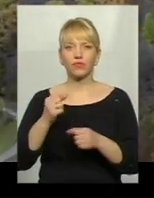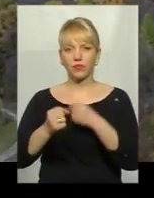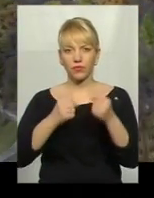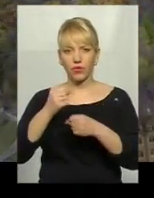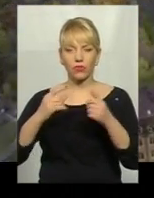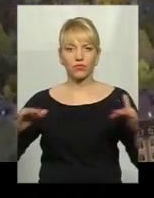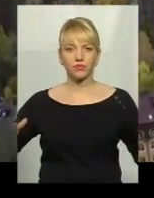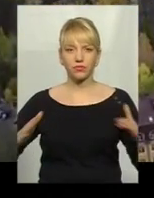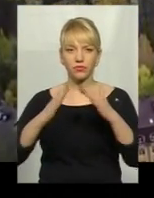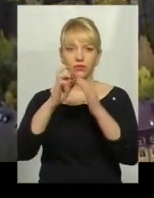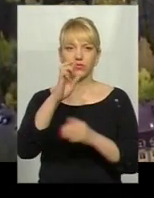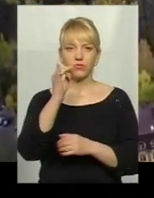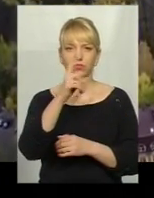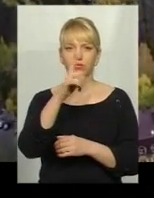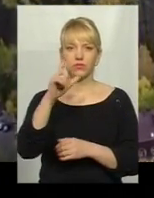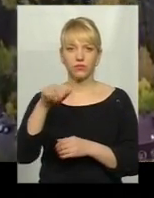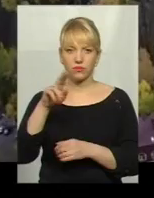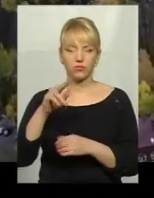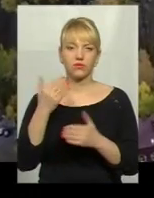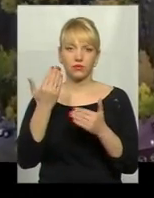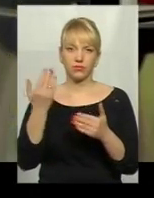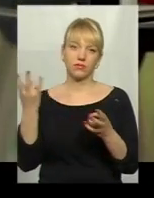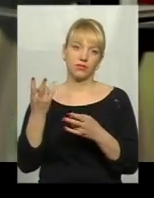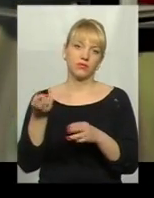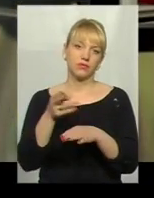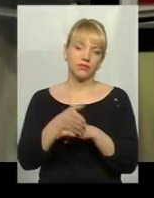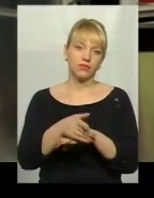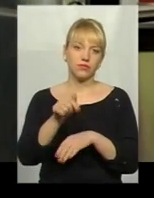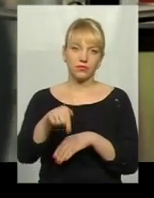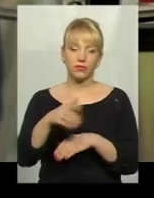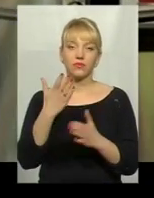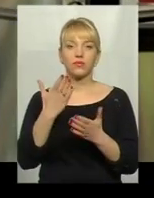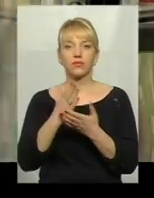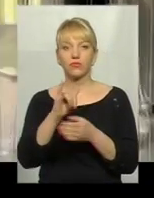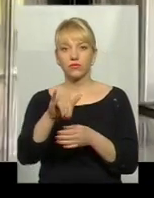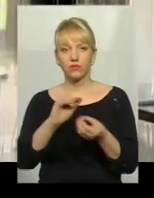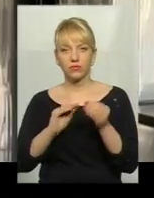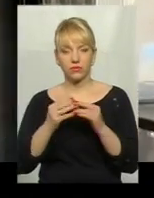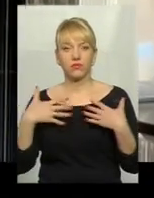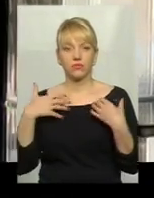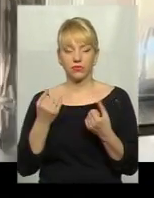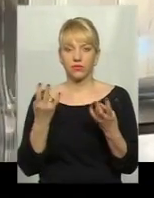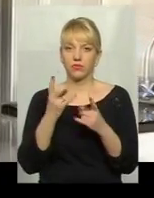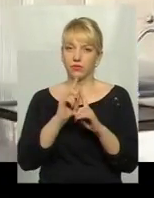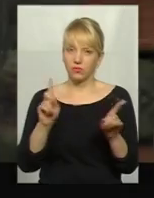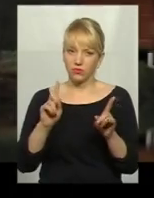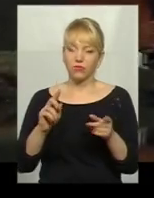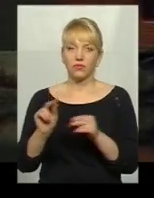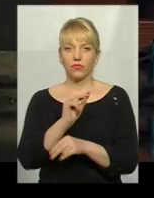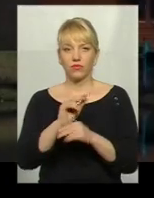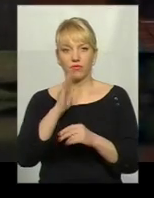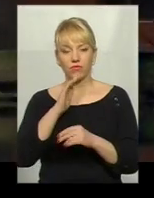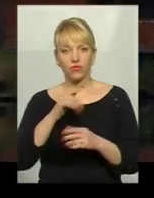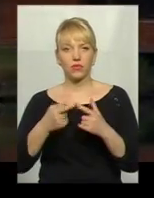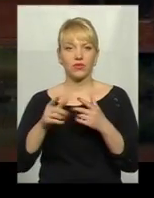Бохід, де до вас може вчепитися блуд, вам сюди. Якщо маєте проблеми зі здоров'ям і вам потрібна унікальна лікувальна вода чи